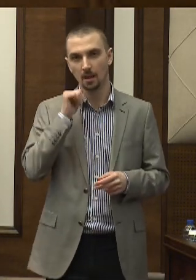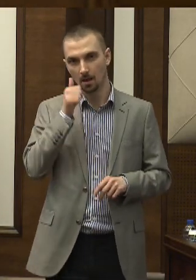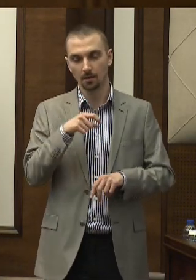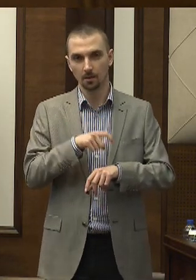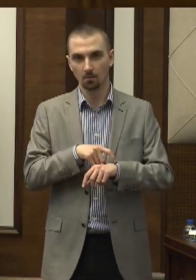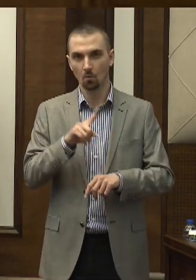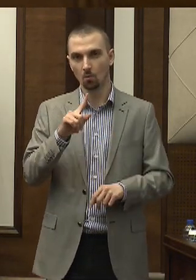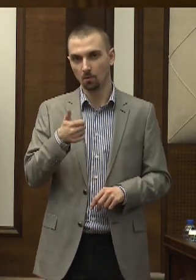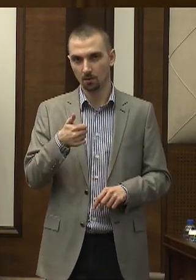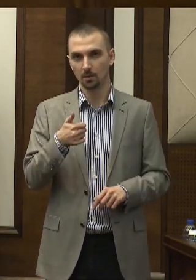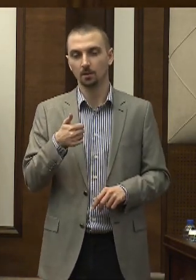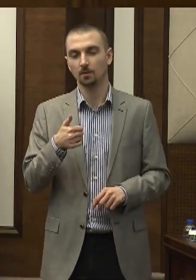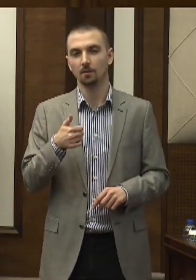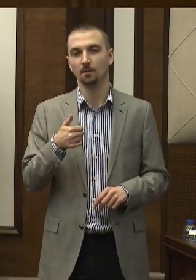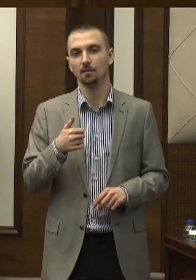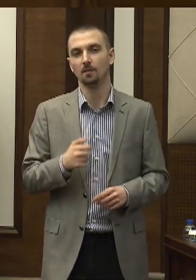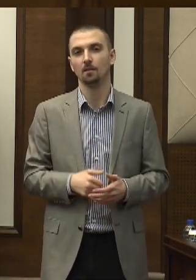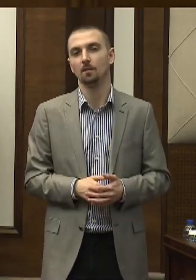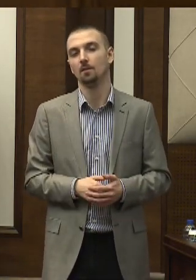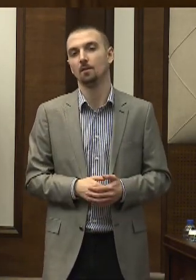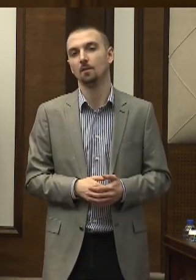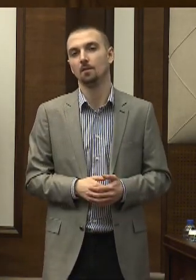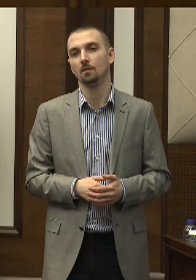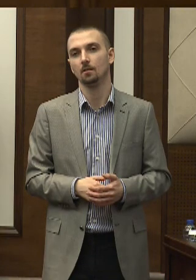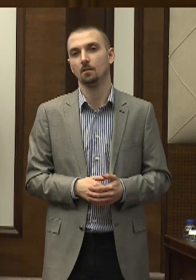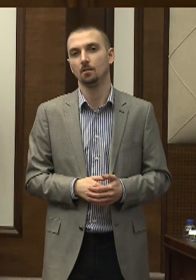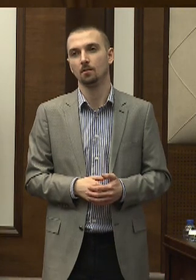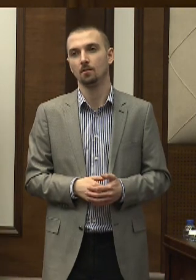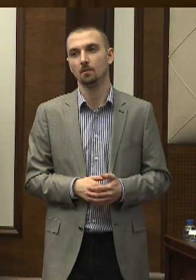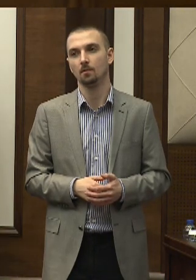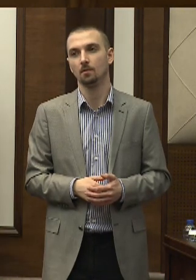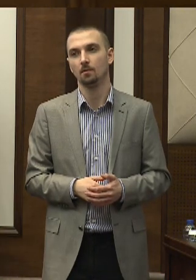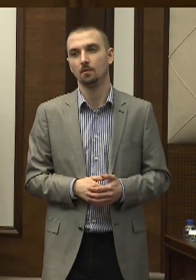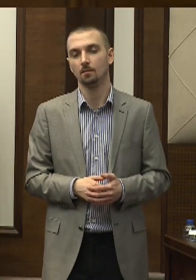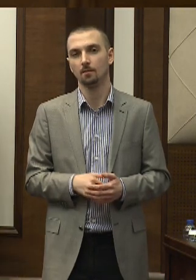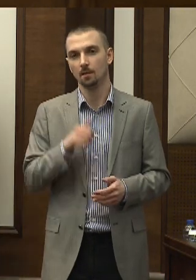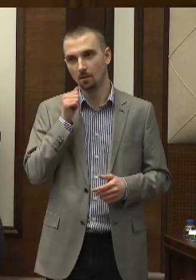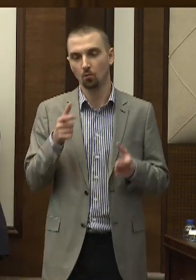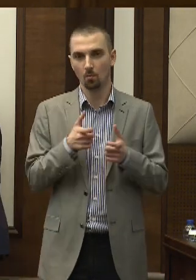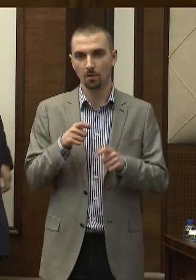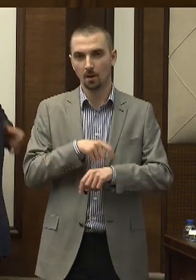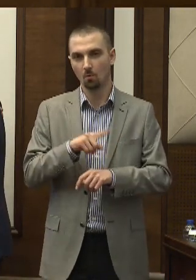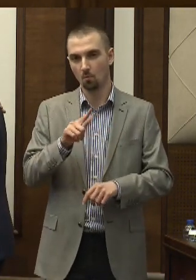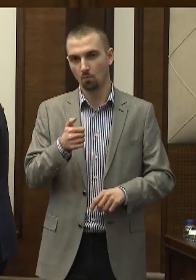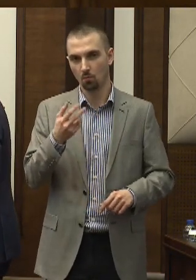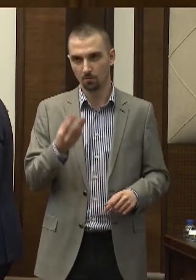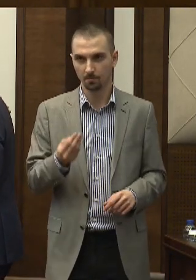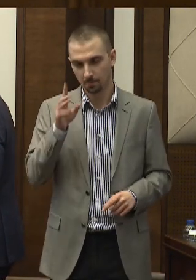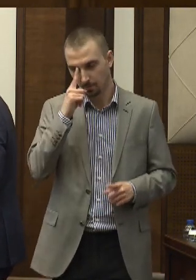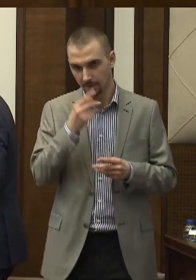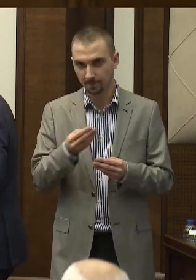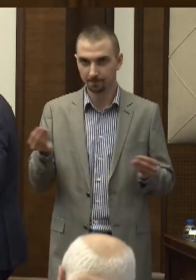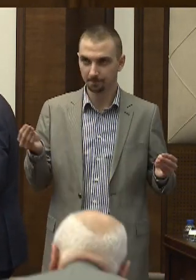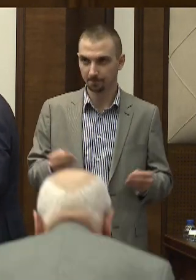saat 16'da herhangi bir başka duyuru yapmaksızın meclis toplantısının yapılacağını bir kez daha teyit etmek